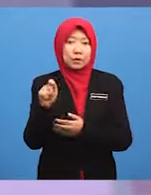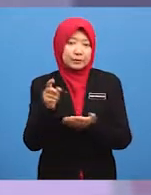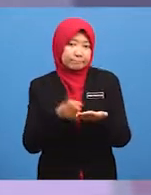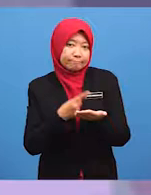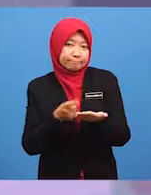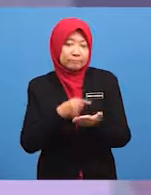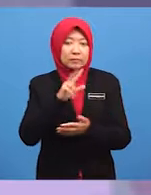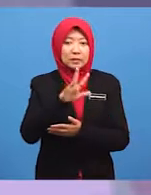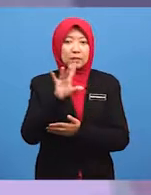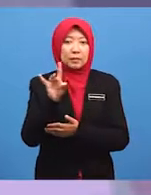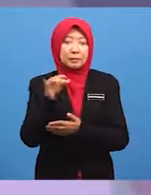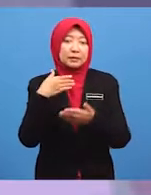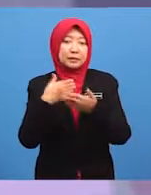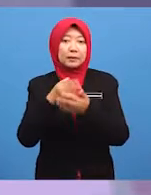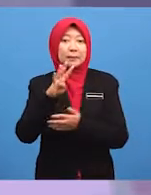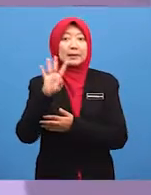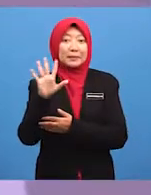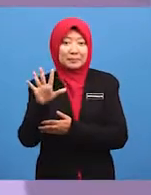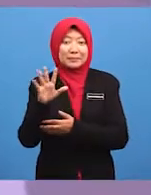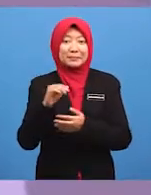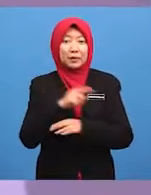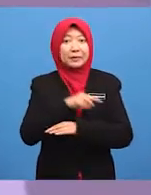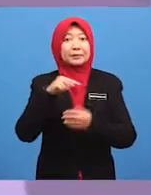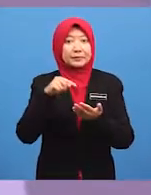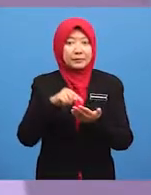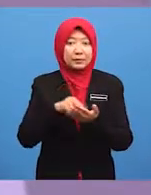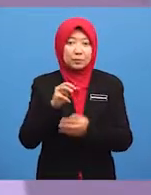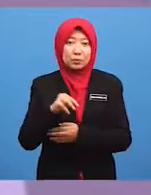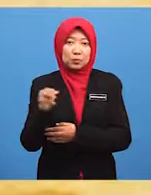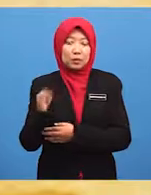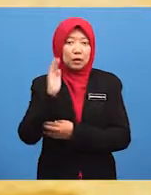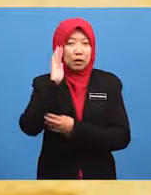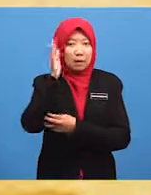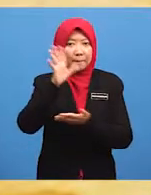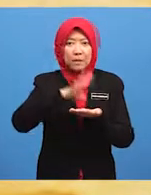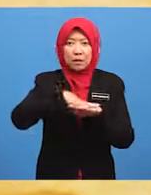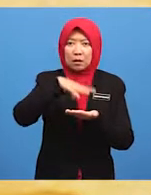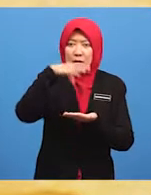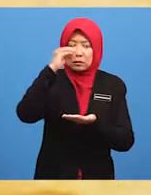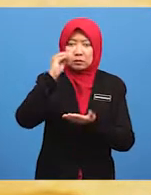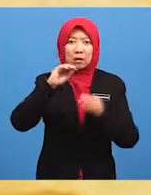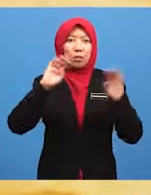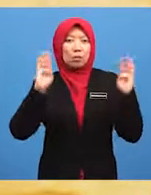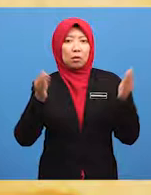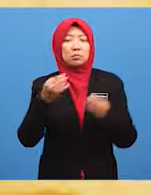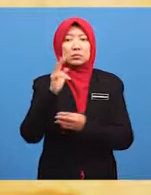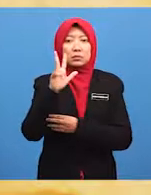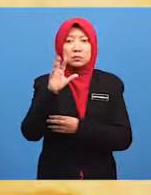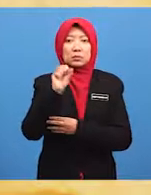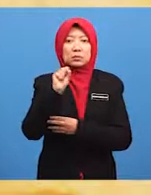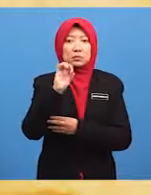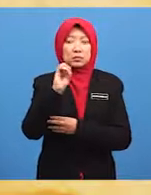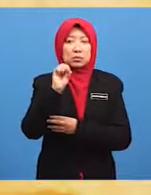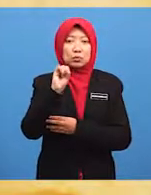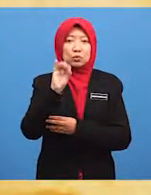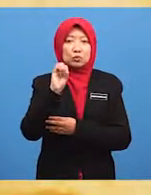muka surat 38 hingga 45. Hari ini, murid-murid akan mempelajari bab 3 iaitu sosiobudaya